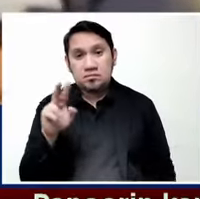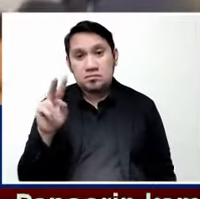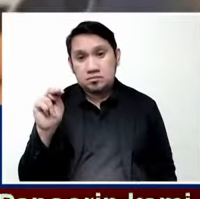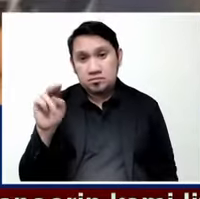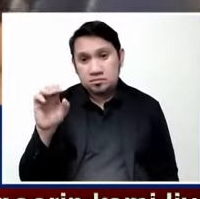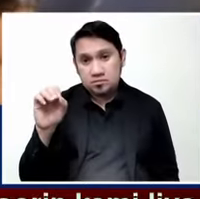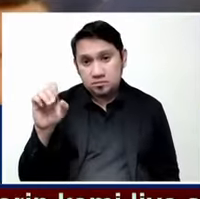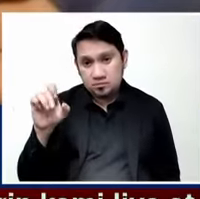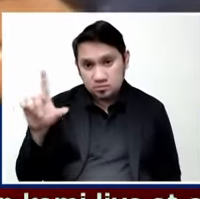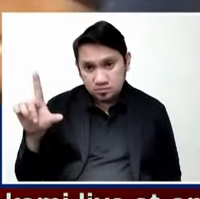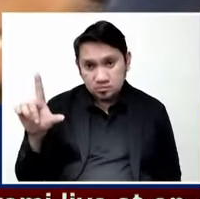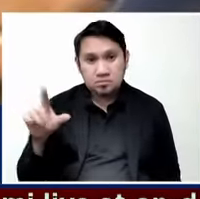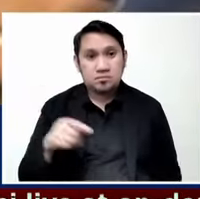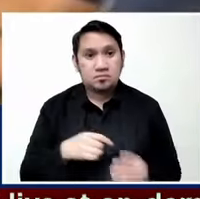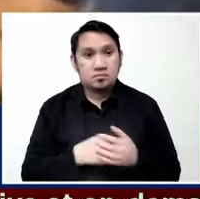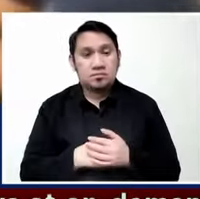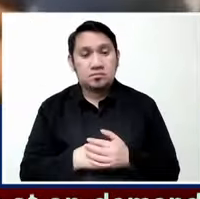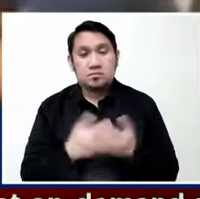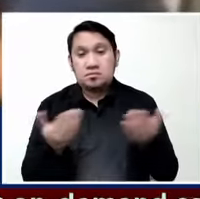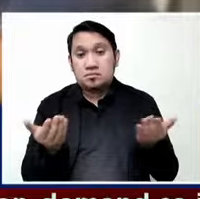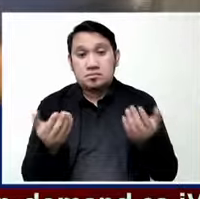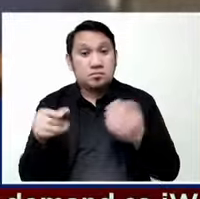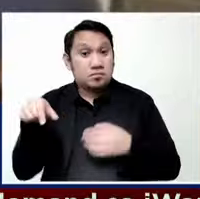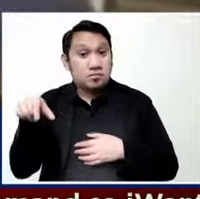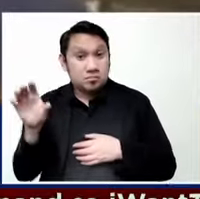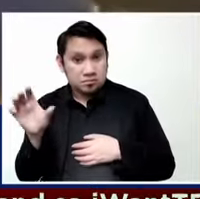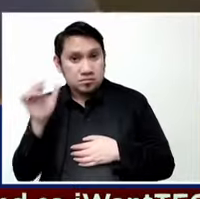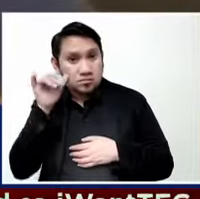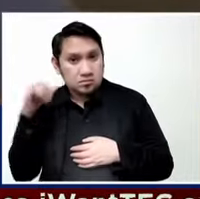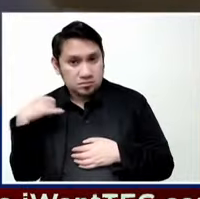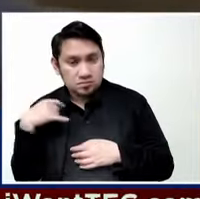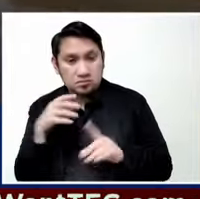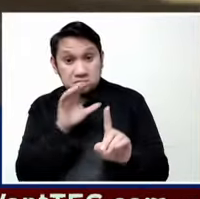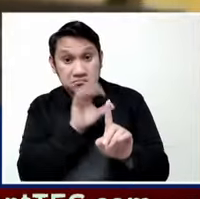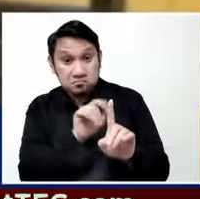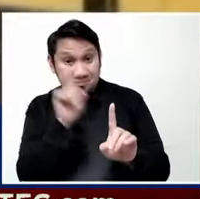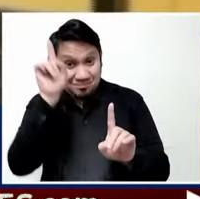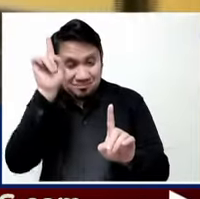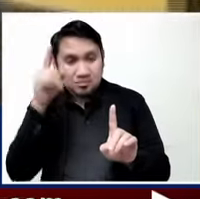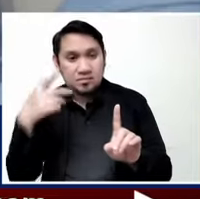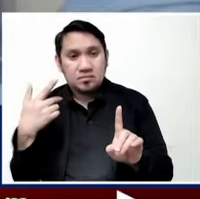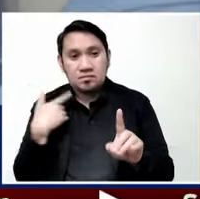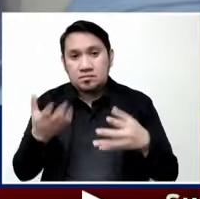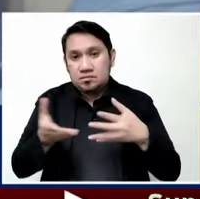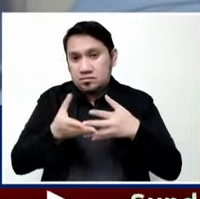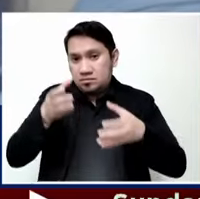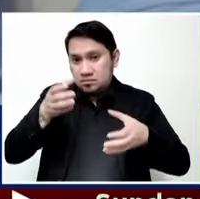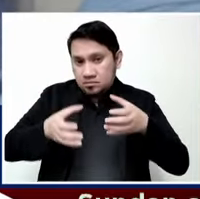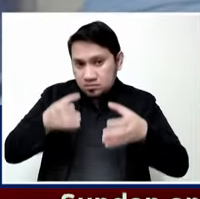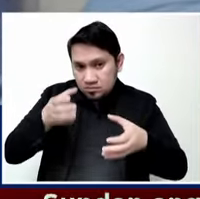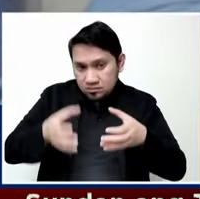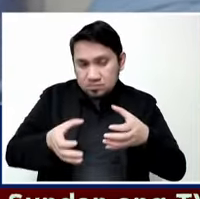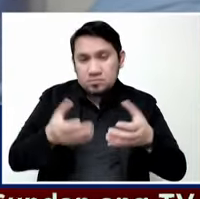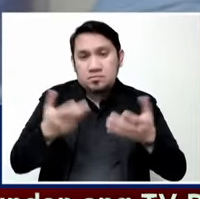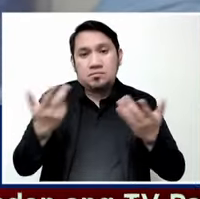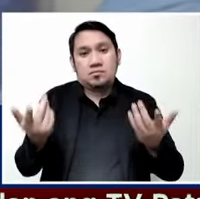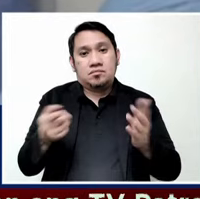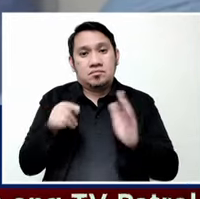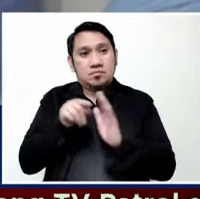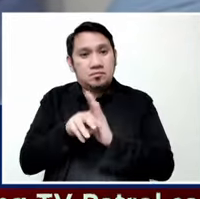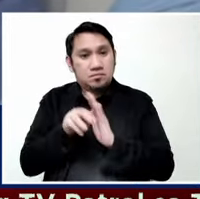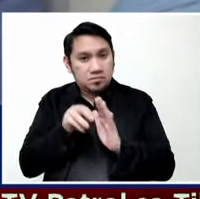Ana Alabata Jr. sa Quezon City kahapon. Naharap siya sa mga kasong attempted murder at attempted